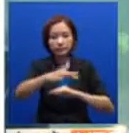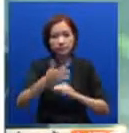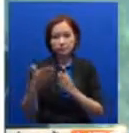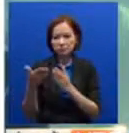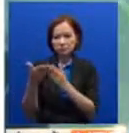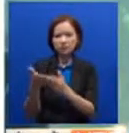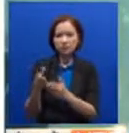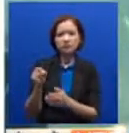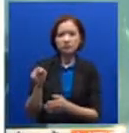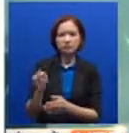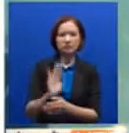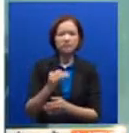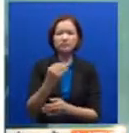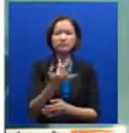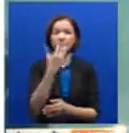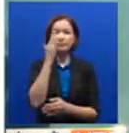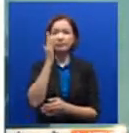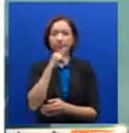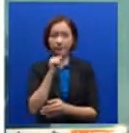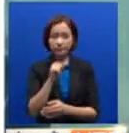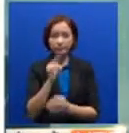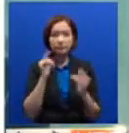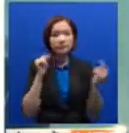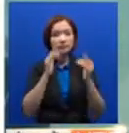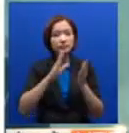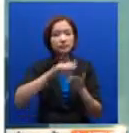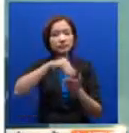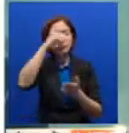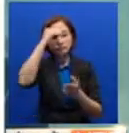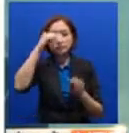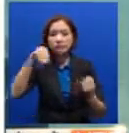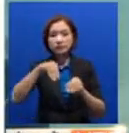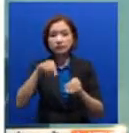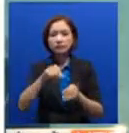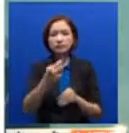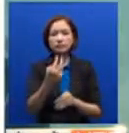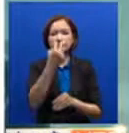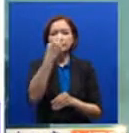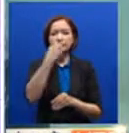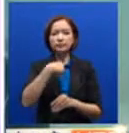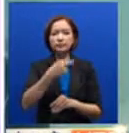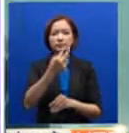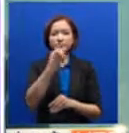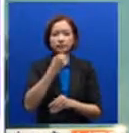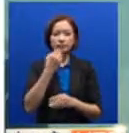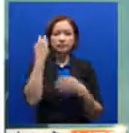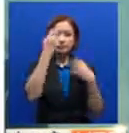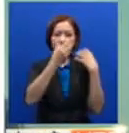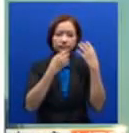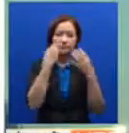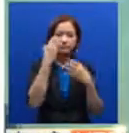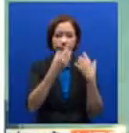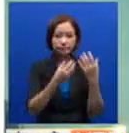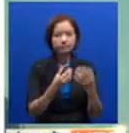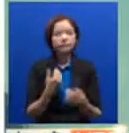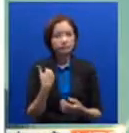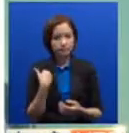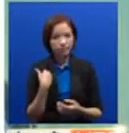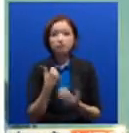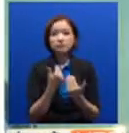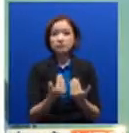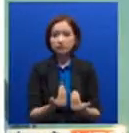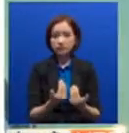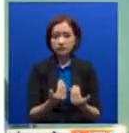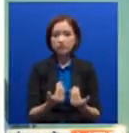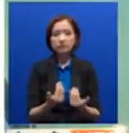เรือขนาดใหญ่ส่วนกลิ่นน่ะทางนักเรียนที่อยู่บริเวณใกล้ไกลกะนะคะได้สูดดมไปแล้วแล้วก็มีอาการวินเวียนศีรษะเขาบอกว่า